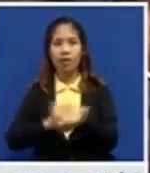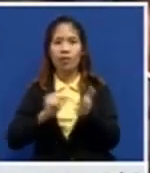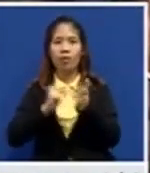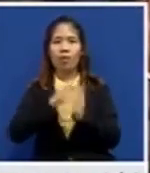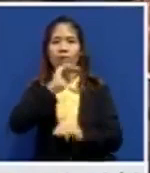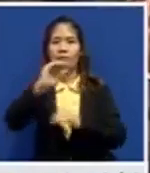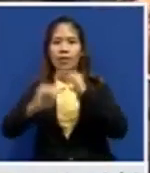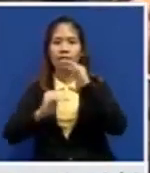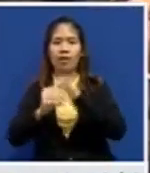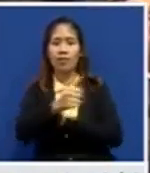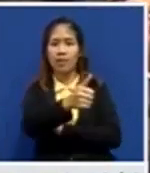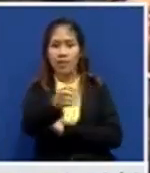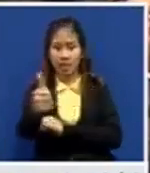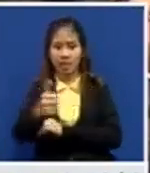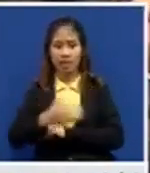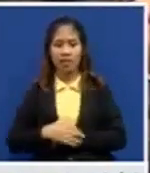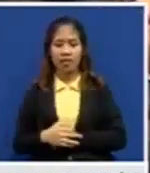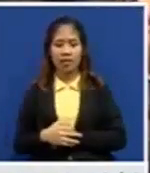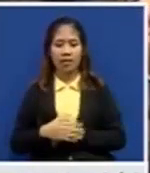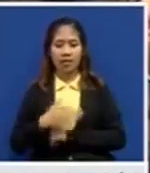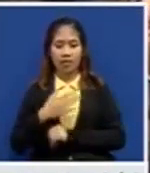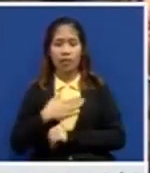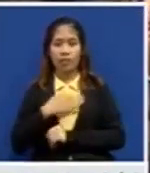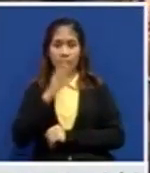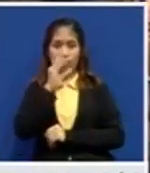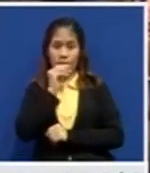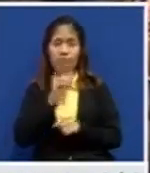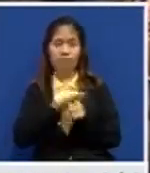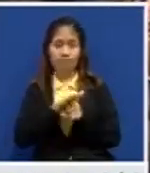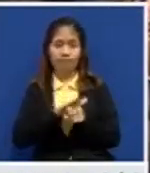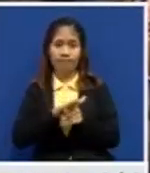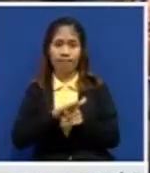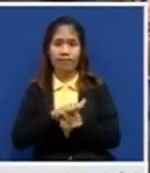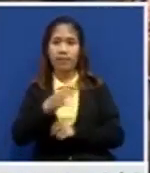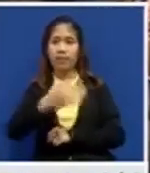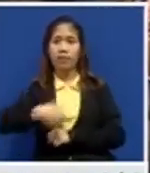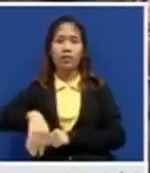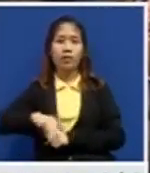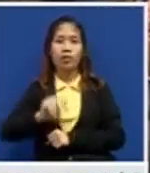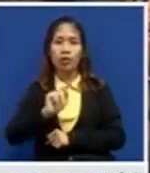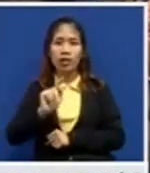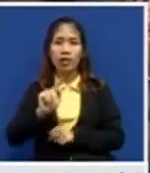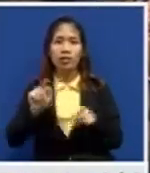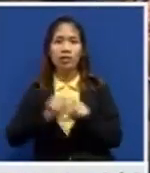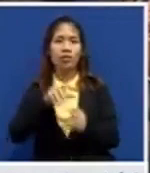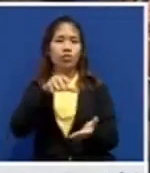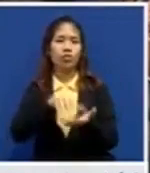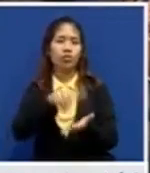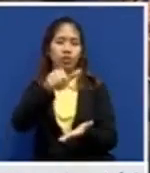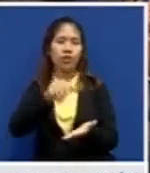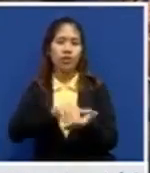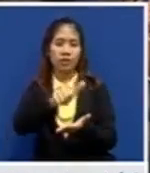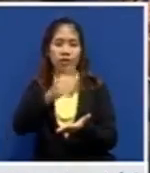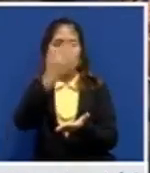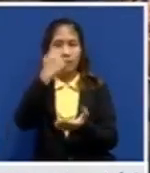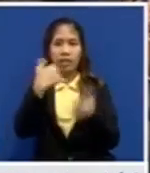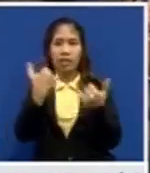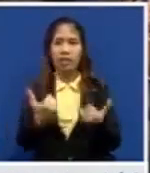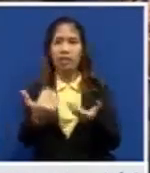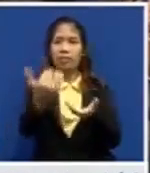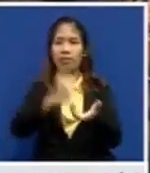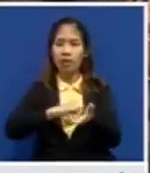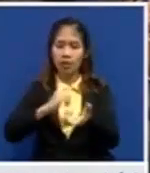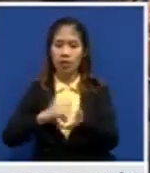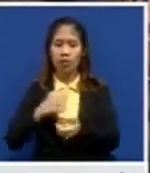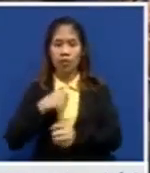ได้ดีนะครับผมจะพูดแค่นี้นะครับว่าเราทุกคนเนี่ยถือเป็นโชคดีนะที่ได้มาร่วมวันนี้